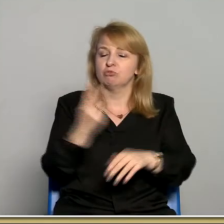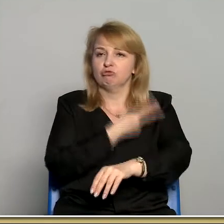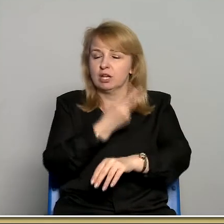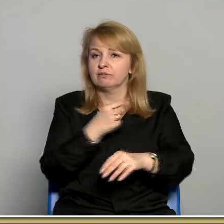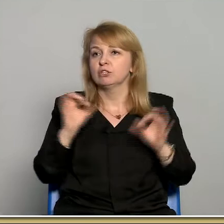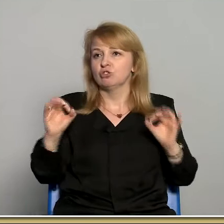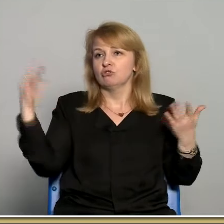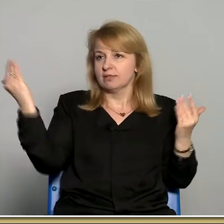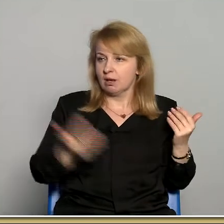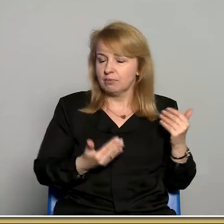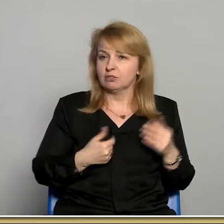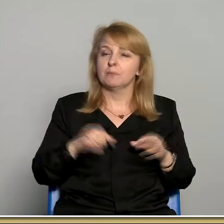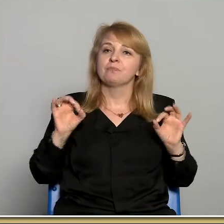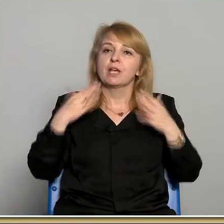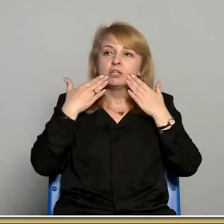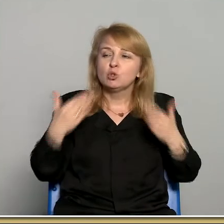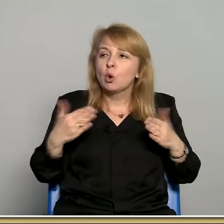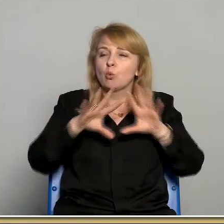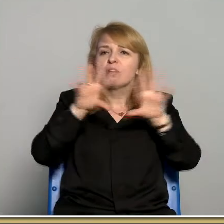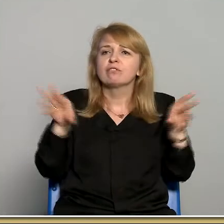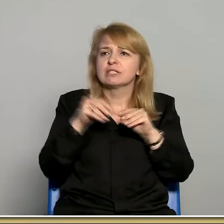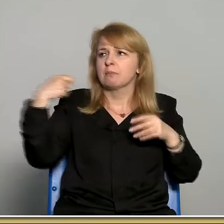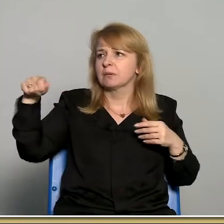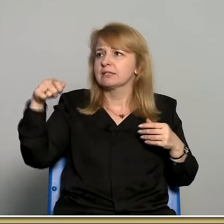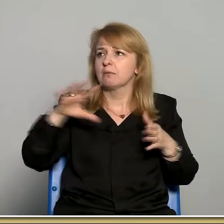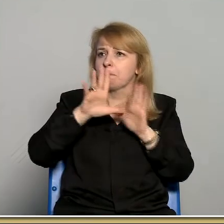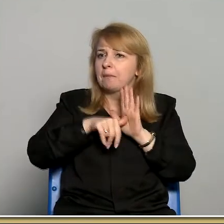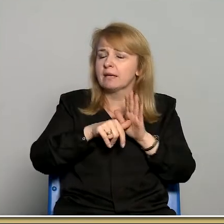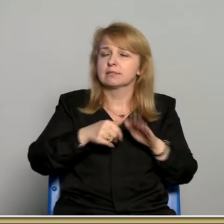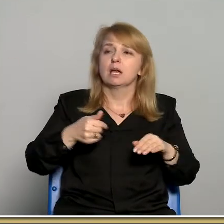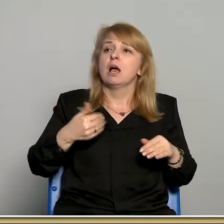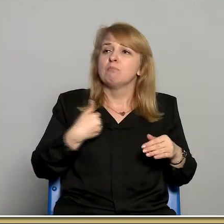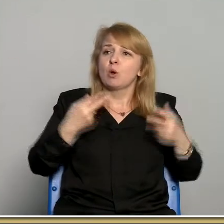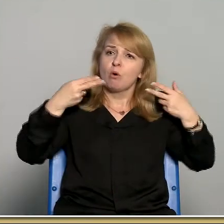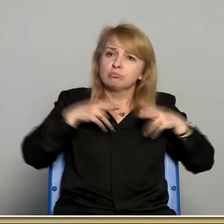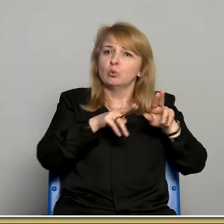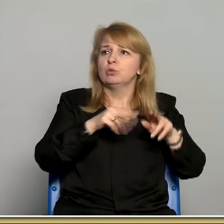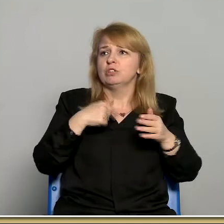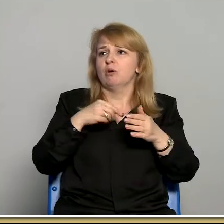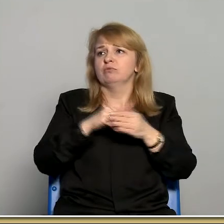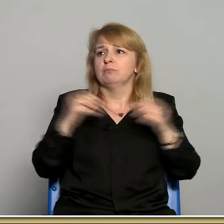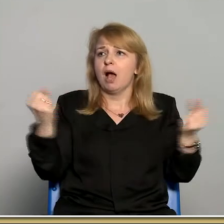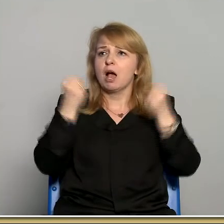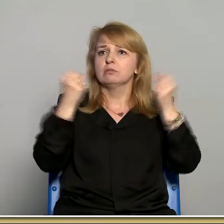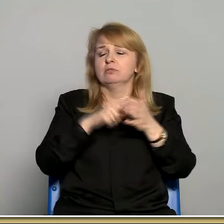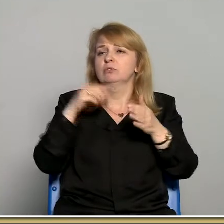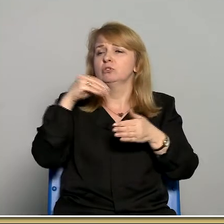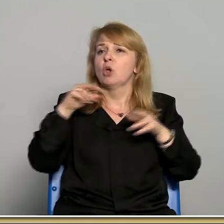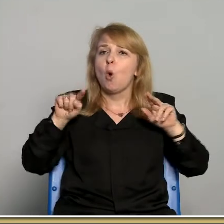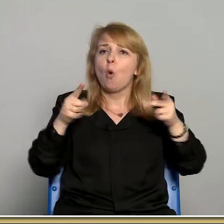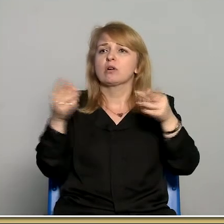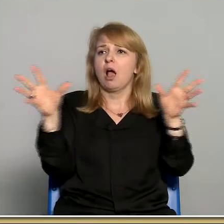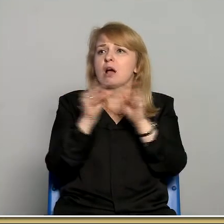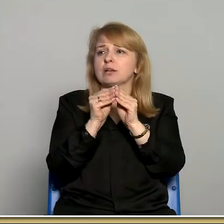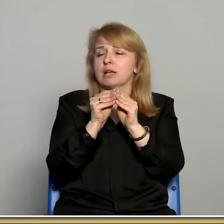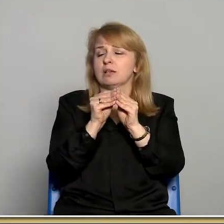dzisiaj zapraszam. Dziękuję bardzo wszystkim prezydentom miast, którzy się zaangażowali i wspólnie z nami organizują